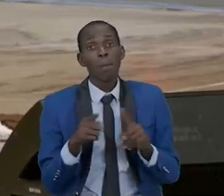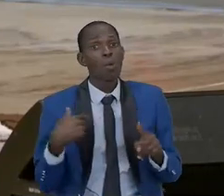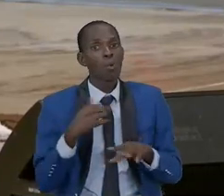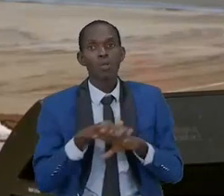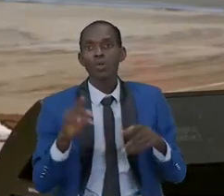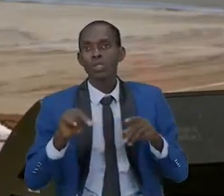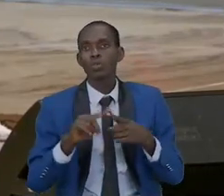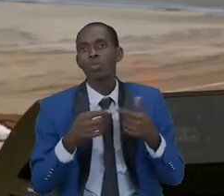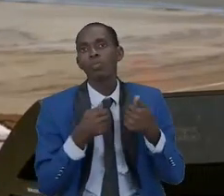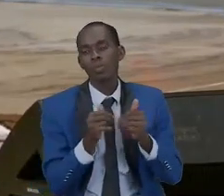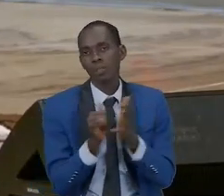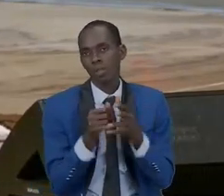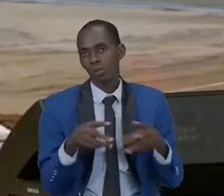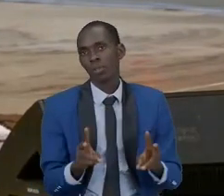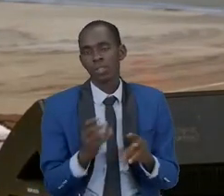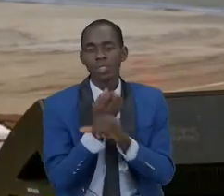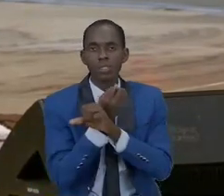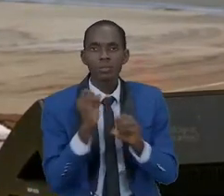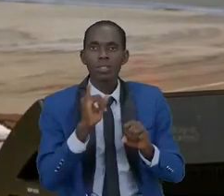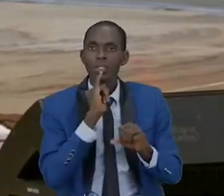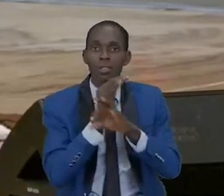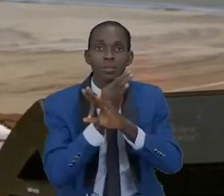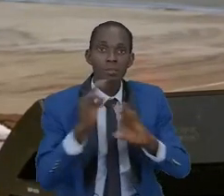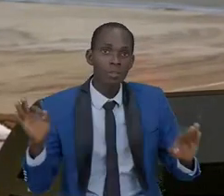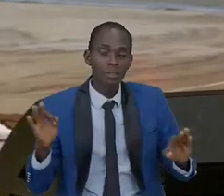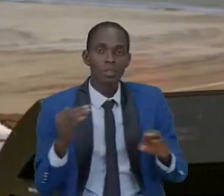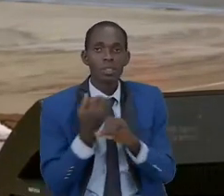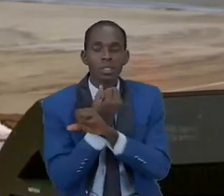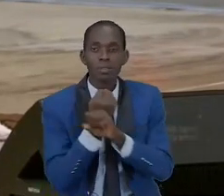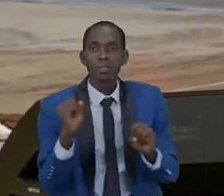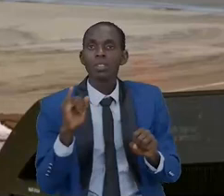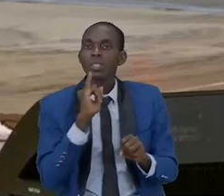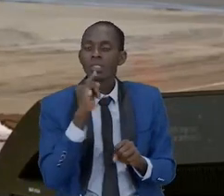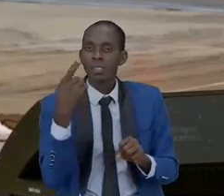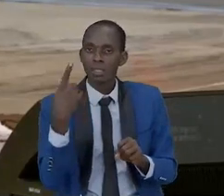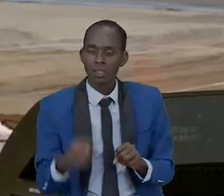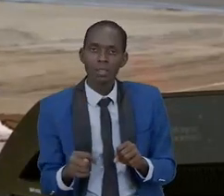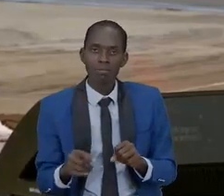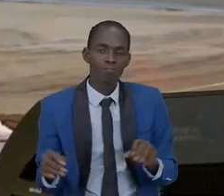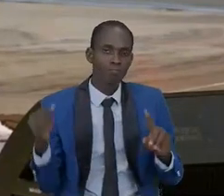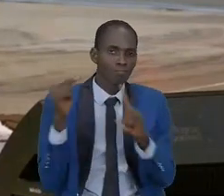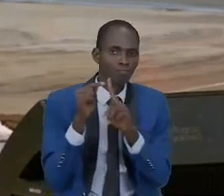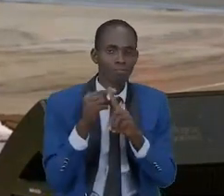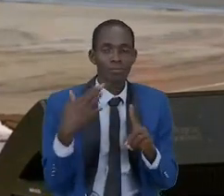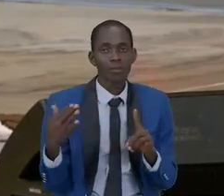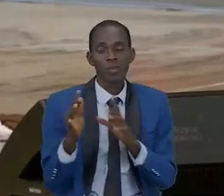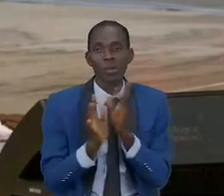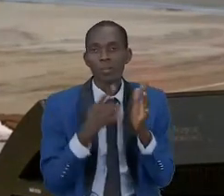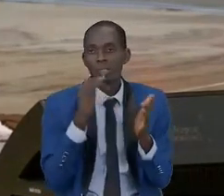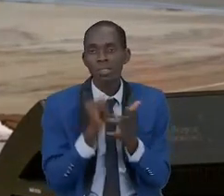dans cette direction le salut est gratuit le salut c'est un don le Seigneur a dit qu'a Dieu attend t'aimer le monde